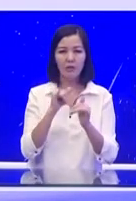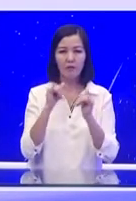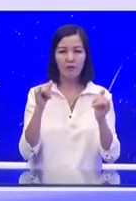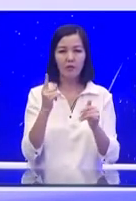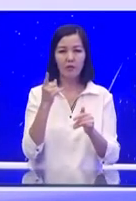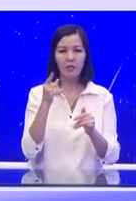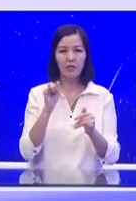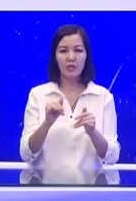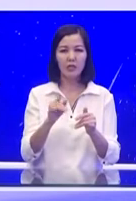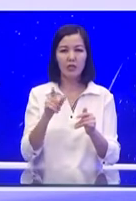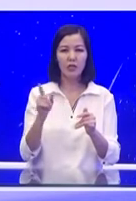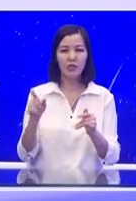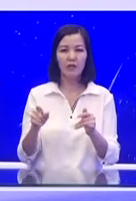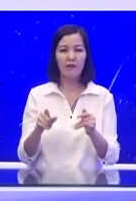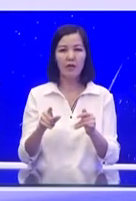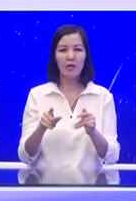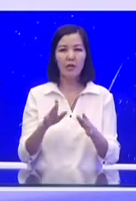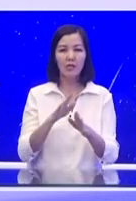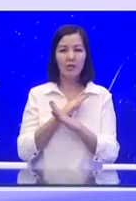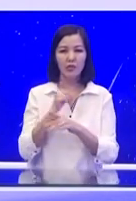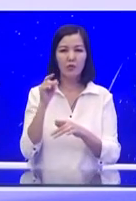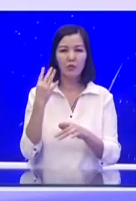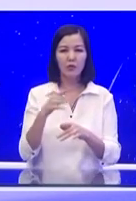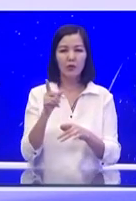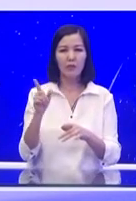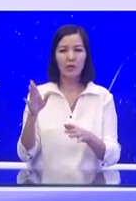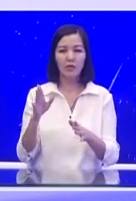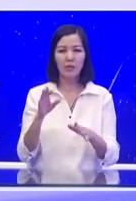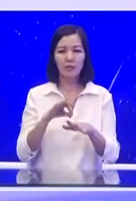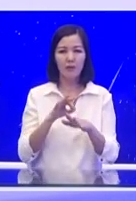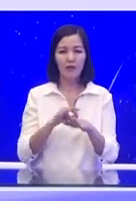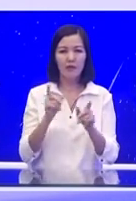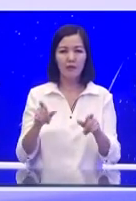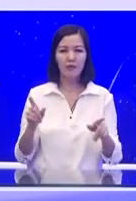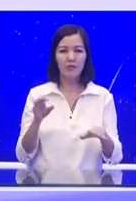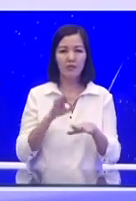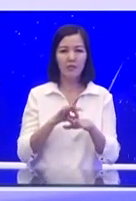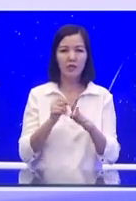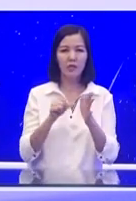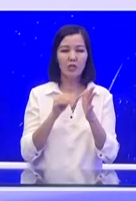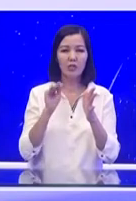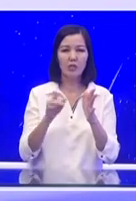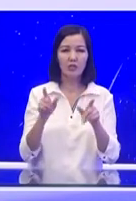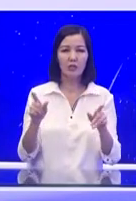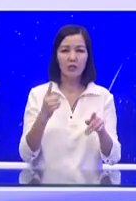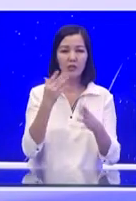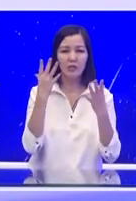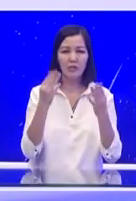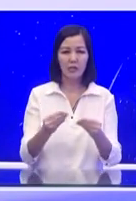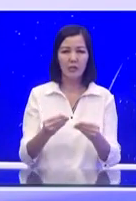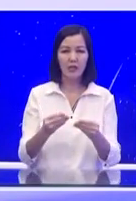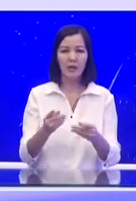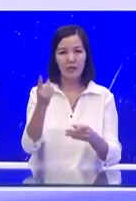1000 человек. За последние сутки скончались 145 заболевших. Число заразившихся выросло на 6000 человек за сутки.